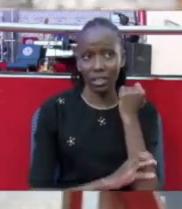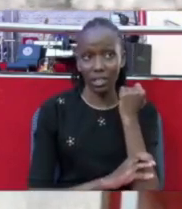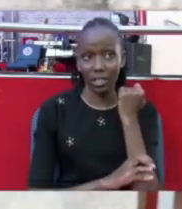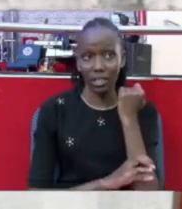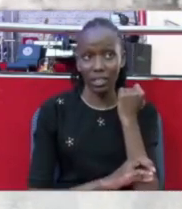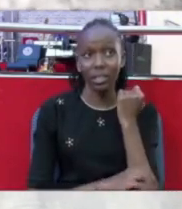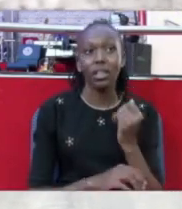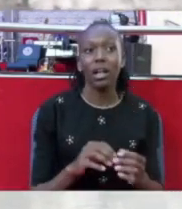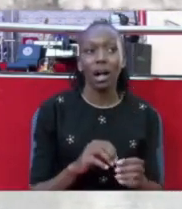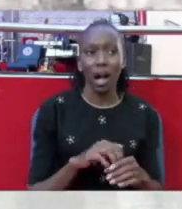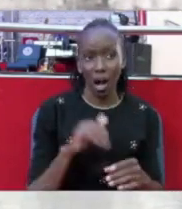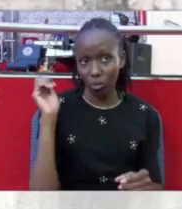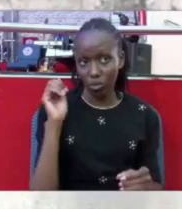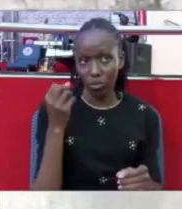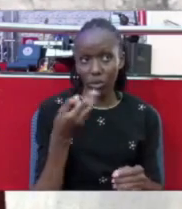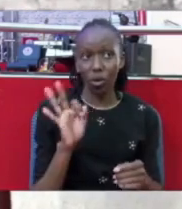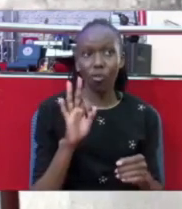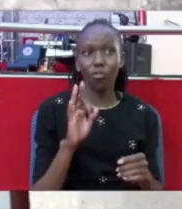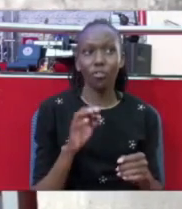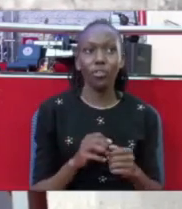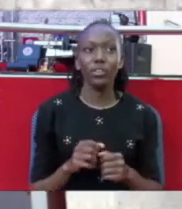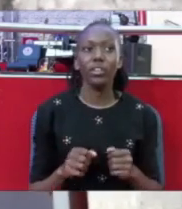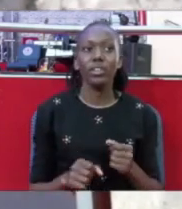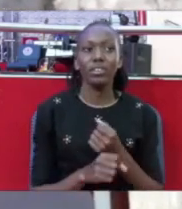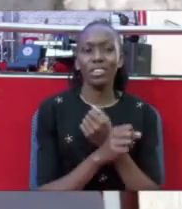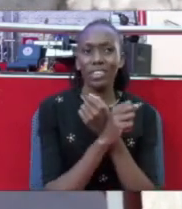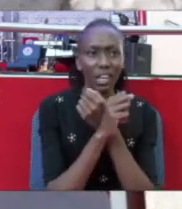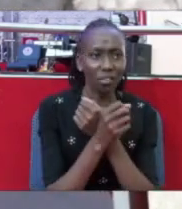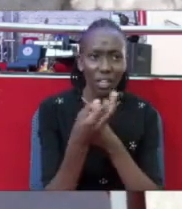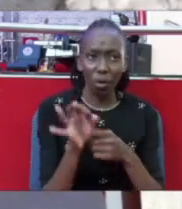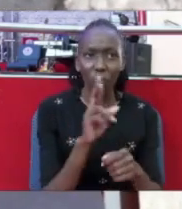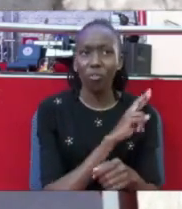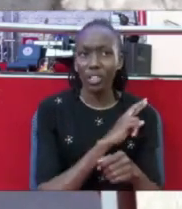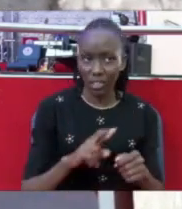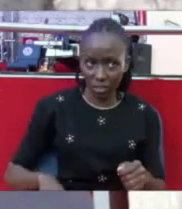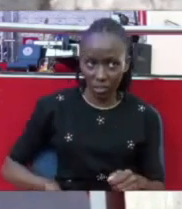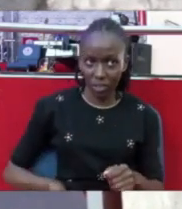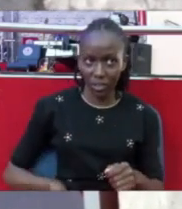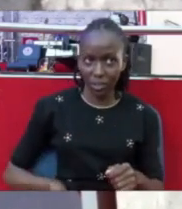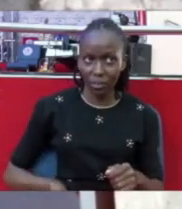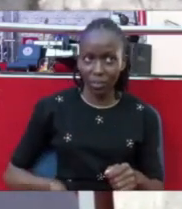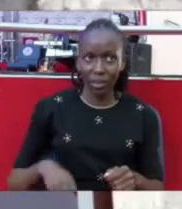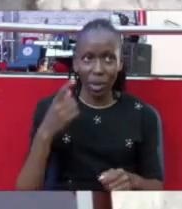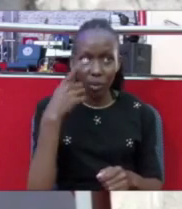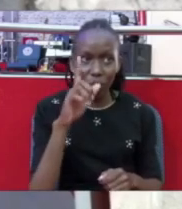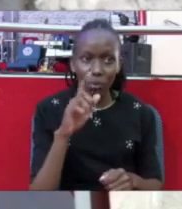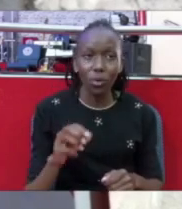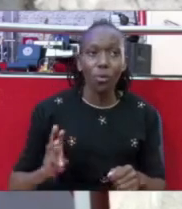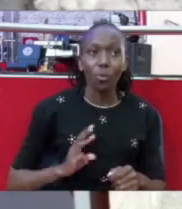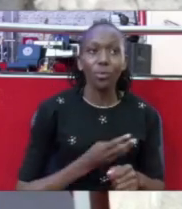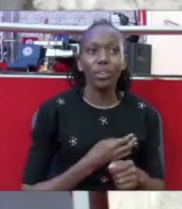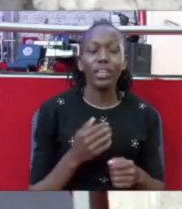letu likaweze kuondolewa pale katika unyanyasaji wa kiinjili. Because we have many shakahoras. Kwa sababu tuna